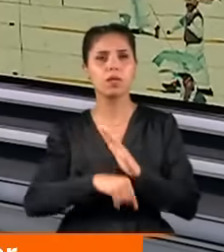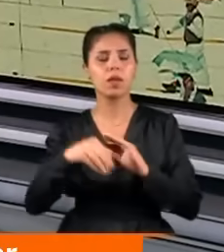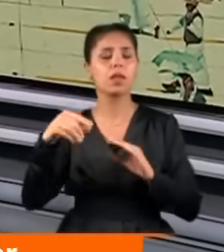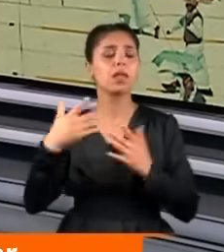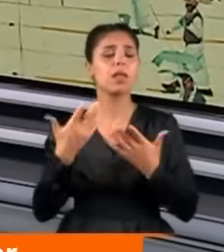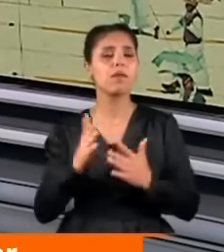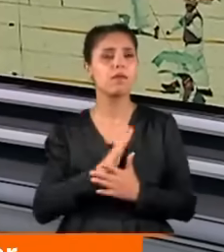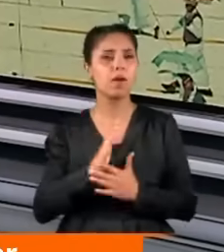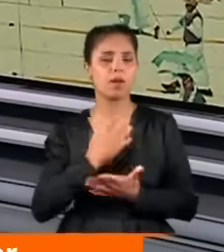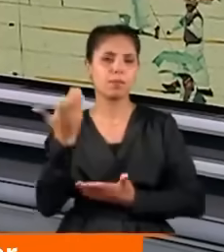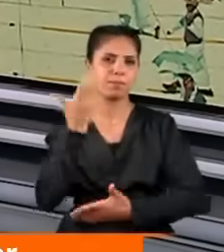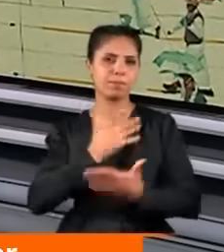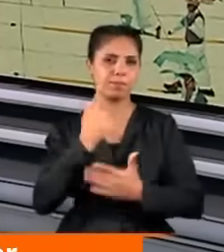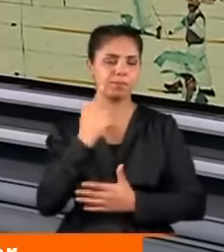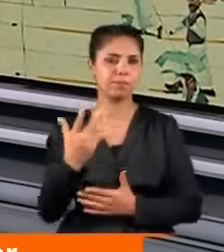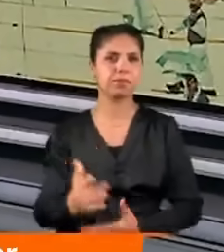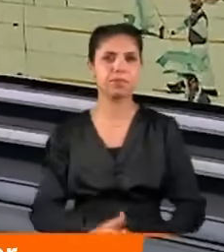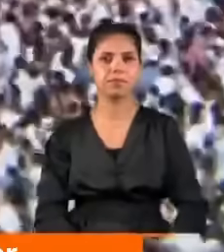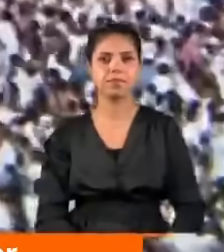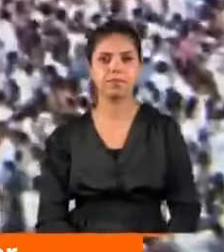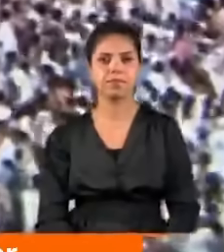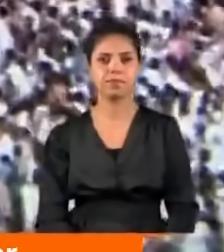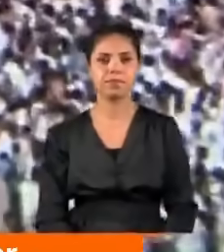hikayeyi onlardan dinlediler.